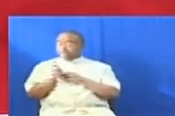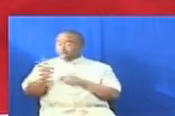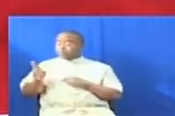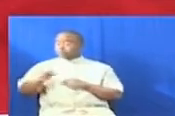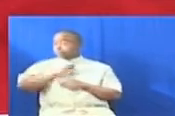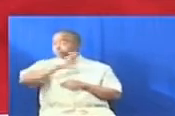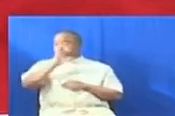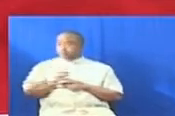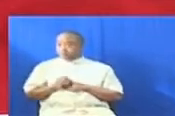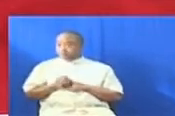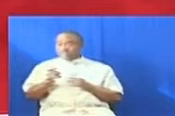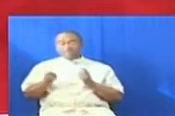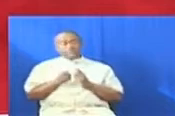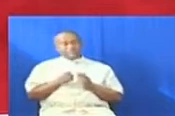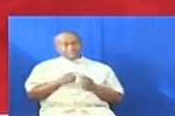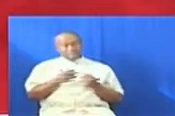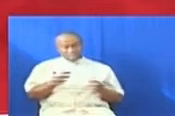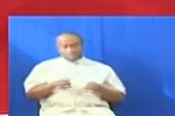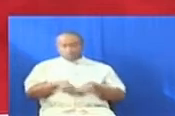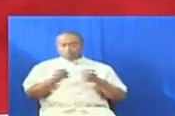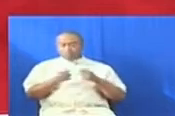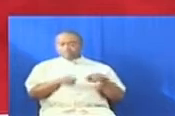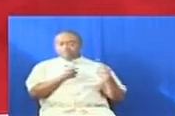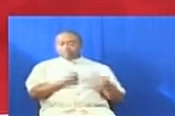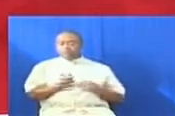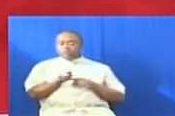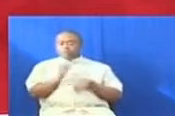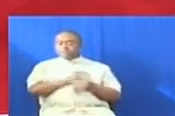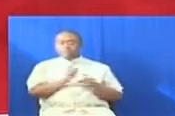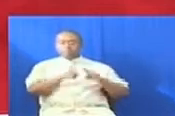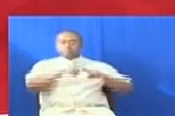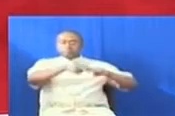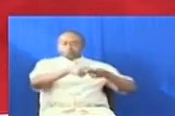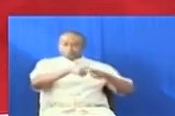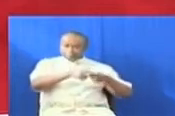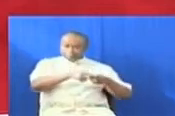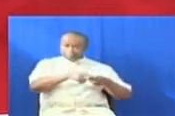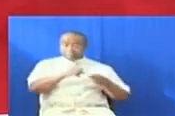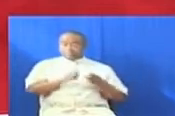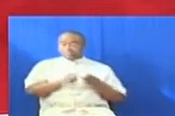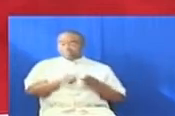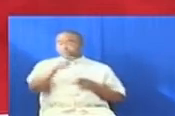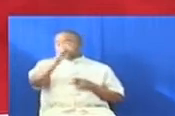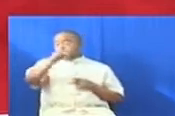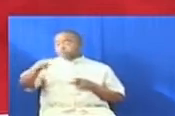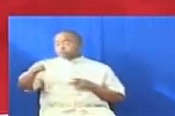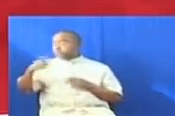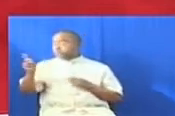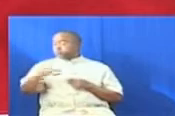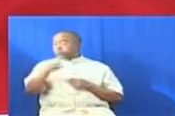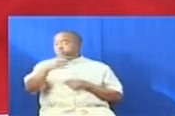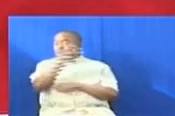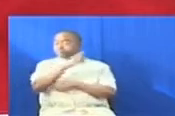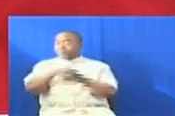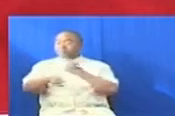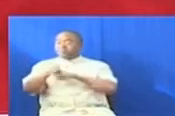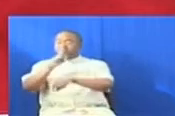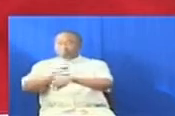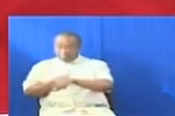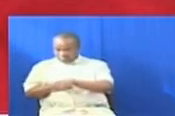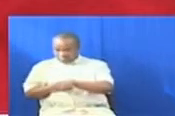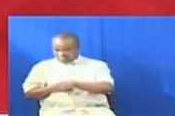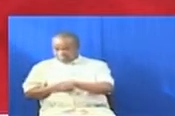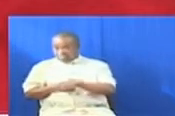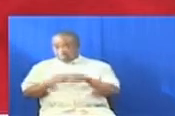ni kuvunja mioyo ya wakandarasi na pia wananchi kukosa huduma ipasavyo kwa wakati. Mheshimiwa